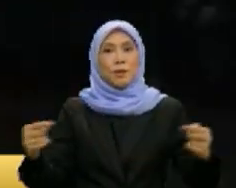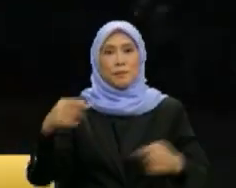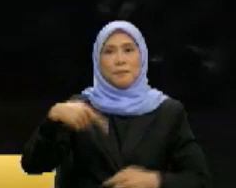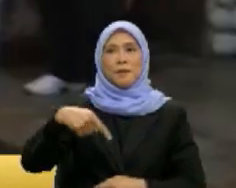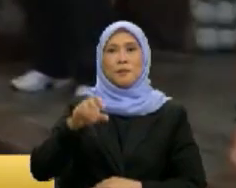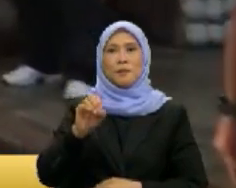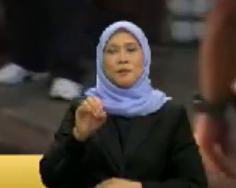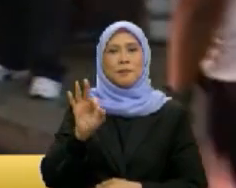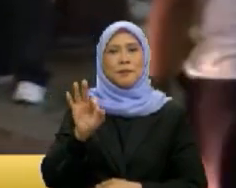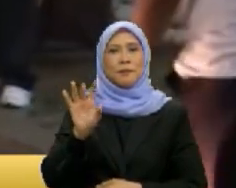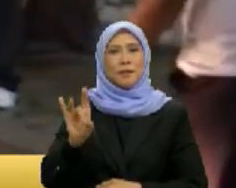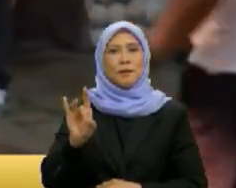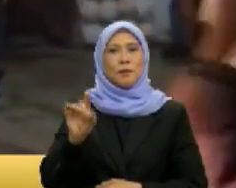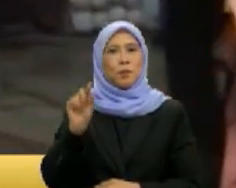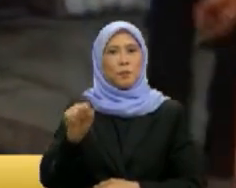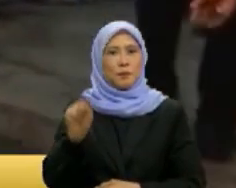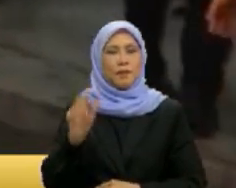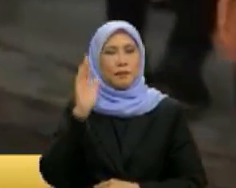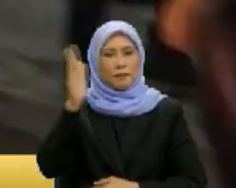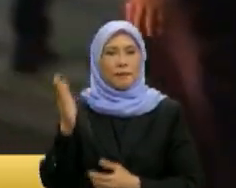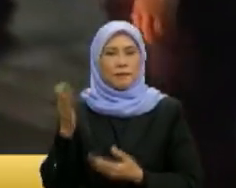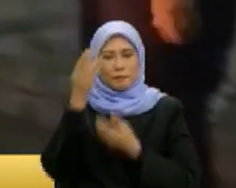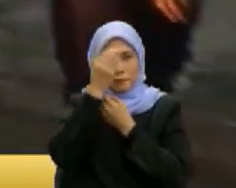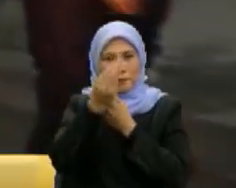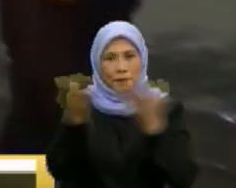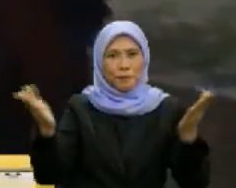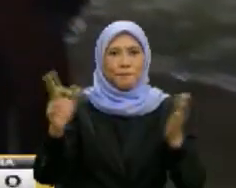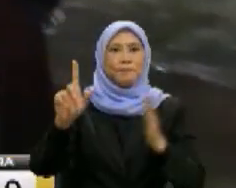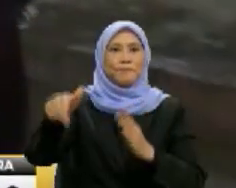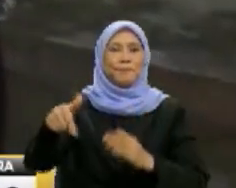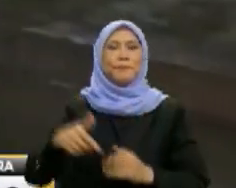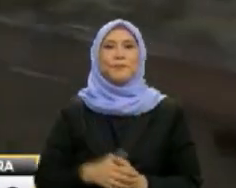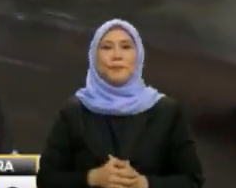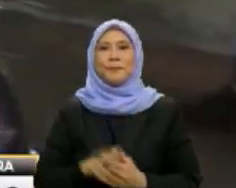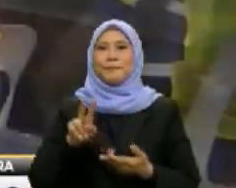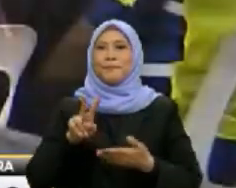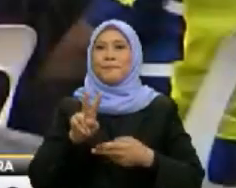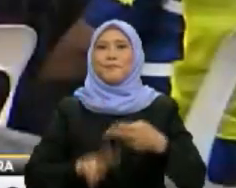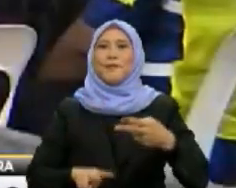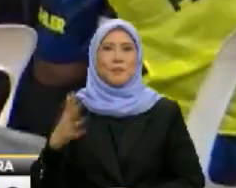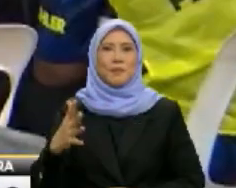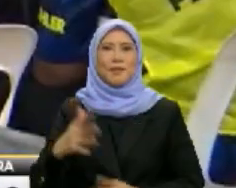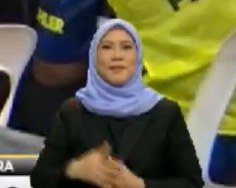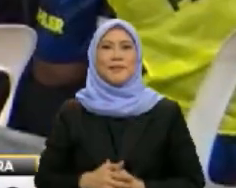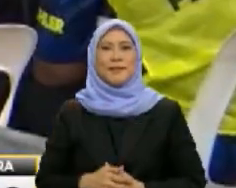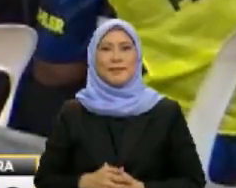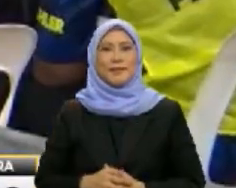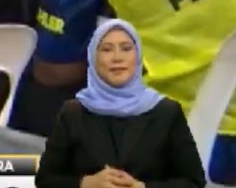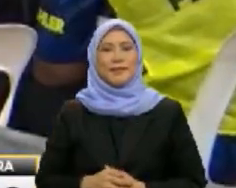Parlimen P098 Gombak akan saya bawakan dari semasa ke semasa. Yang sahih di RTM #MyPRU15.